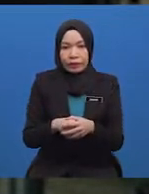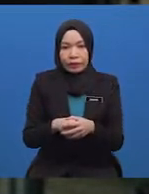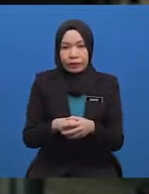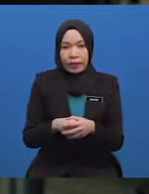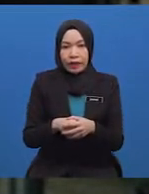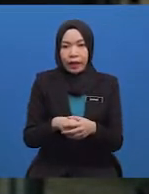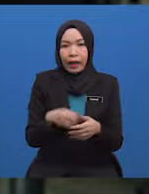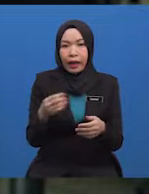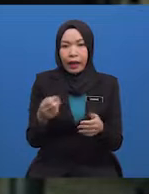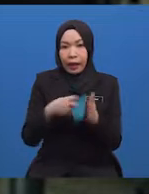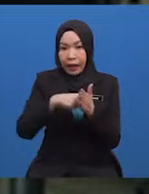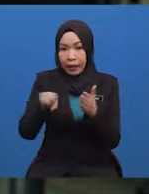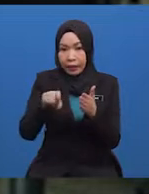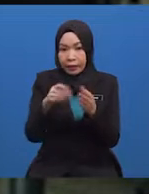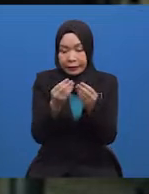menjadi mahal.